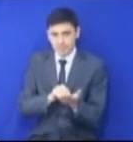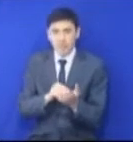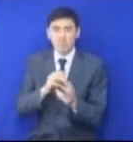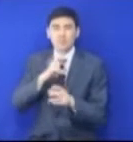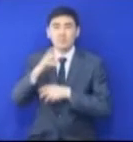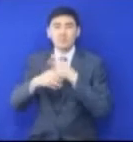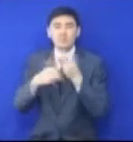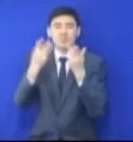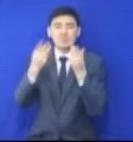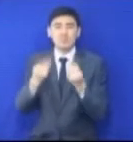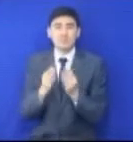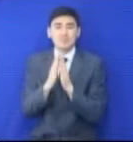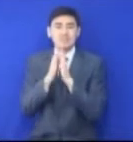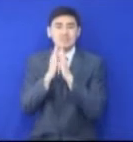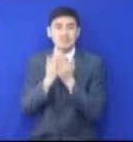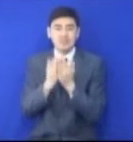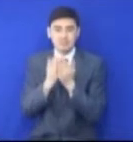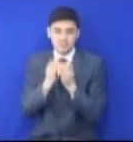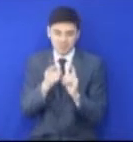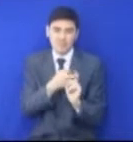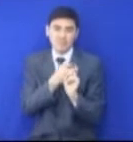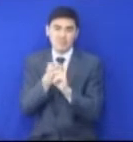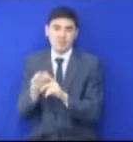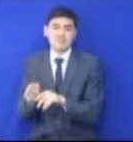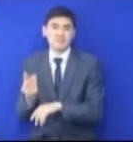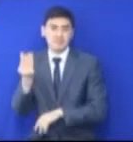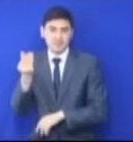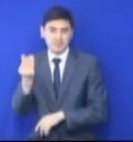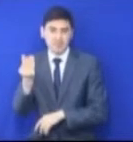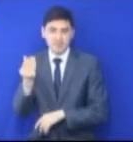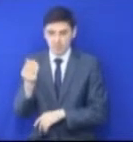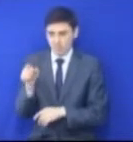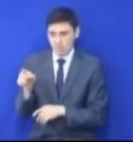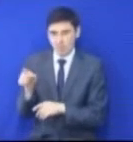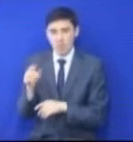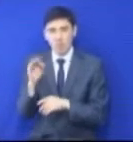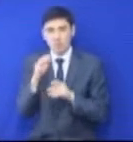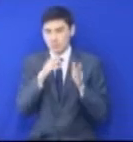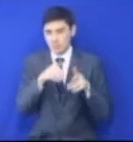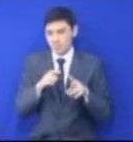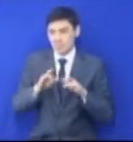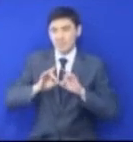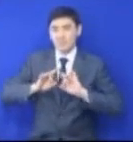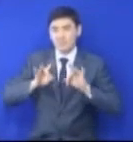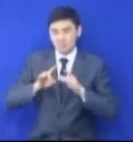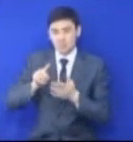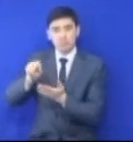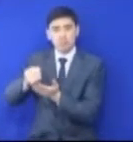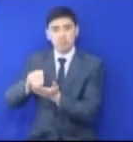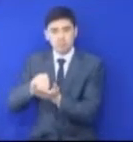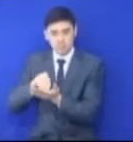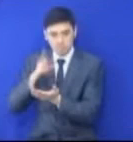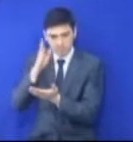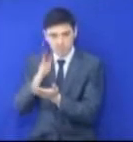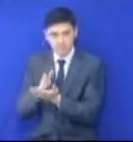книги. Стоит отметить, что книга, помимо стихов, содержит и рассказы автора. На творческом мероприятии побывали наши